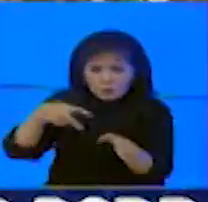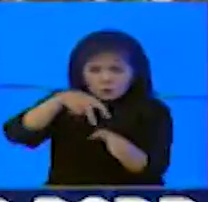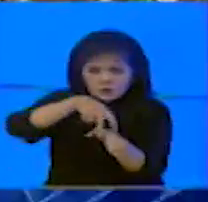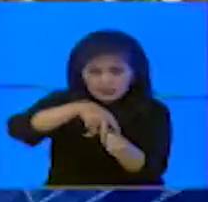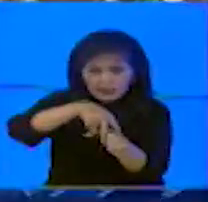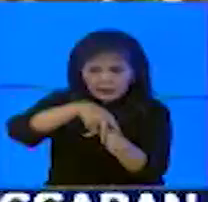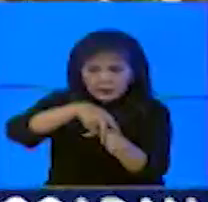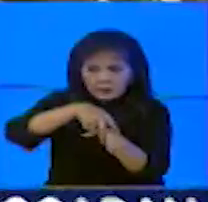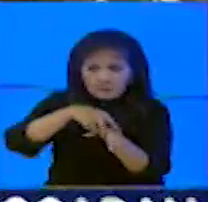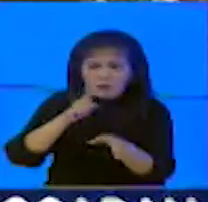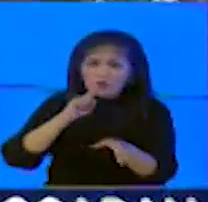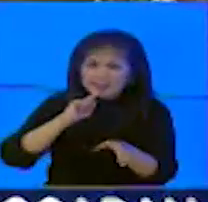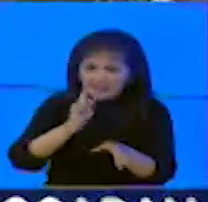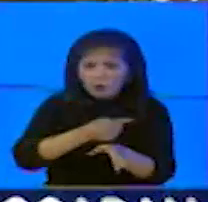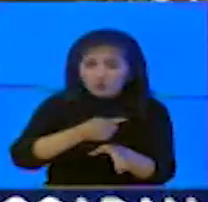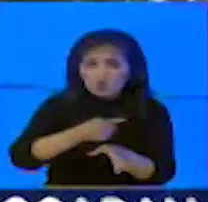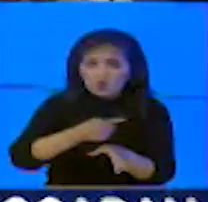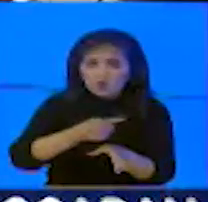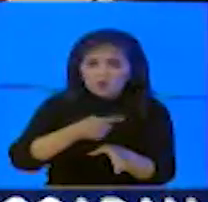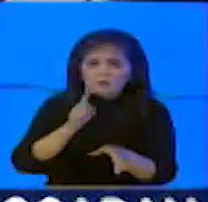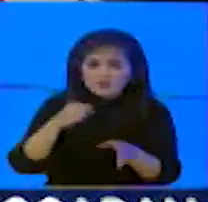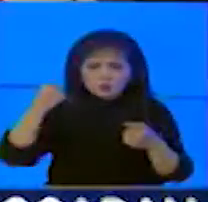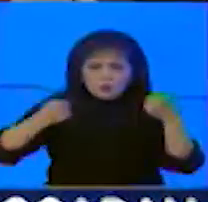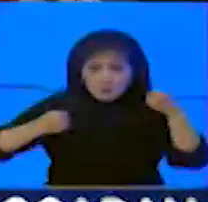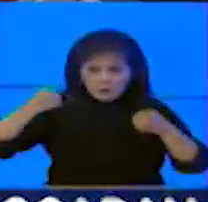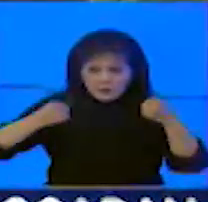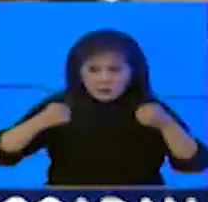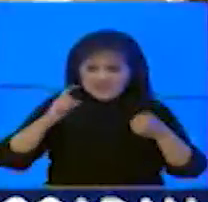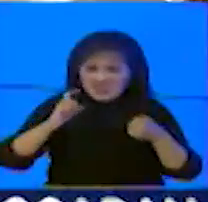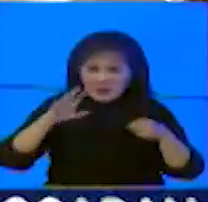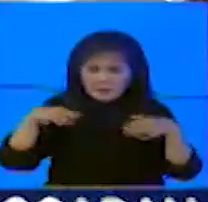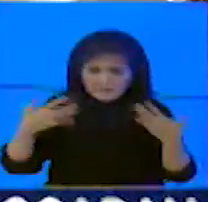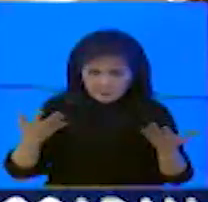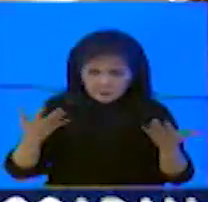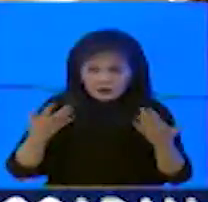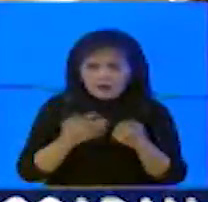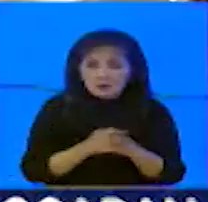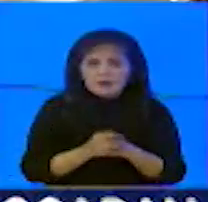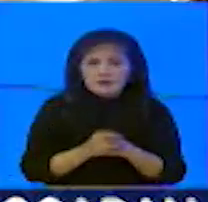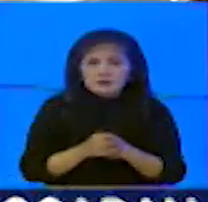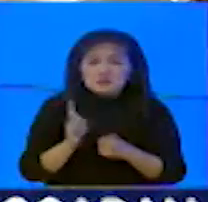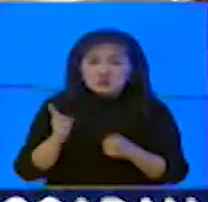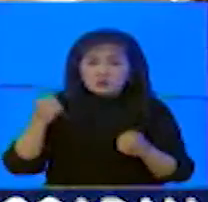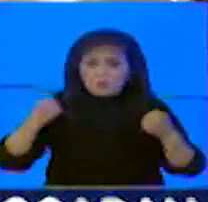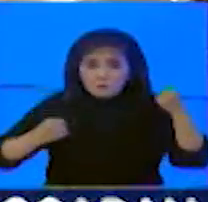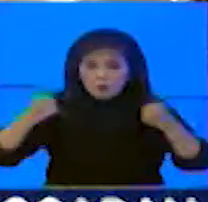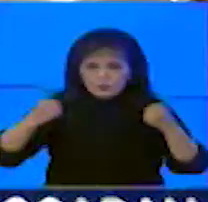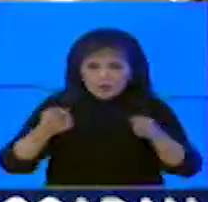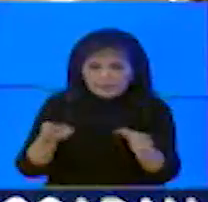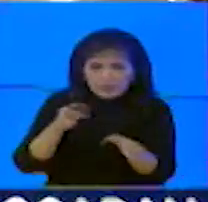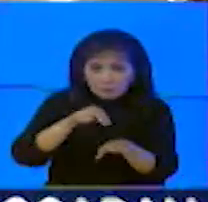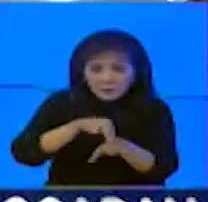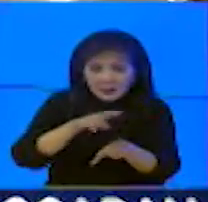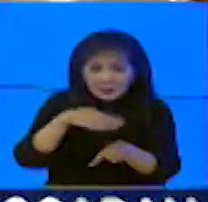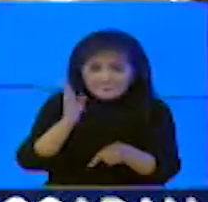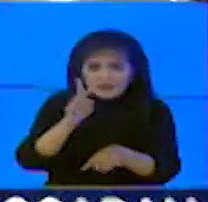juga diberikan teguran. Untuk kendaraan roda 4, teknisnya jika pengendara ini masih memuat penumpang lebih dari 50%,